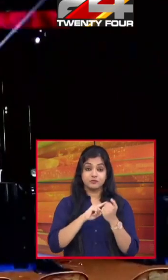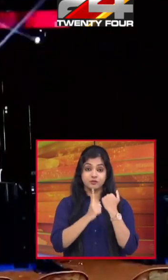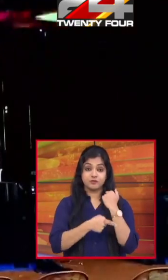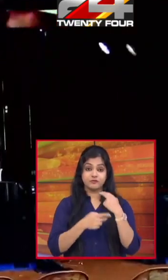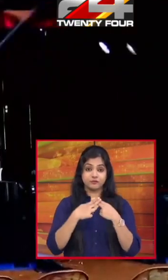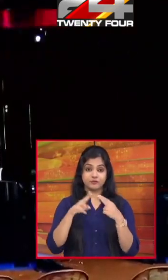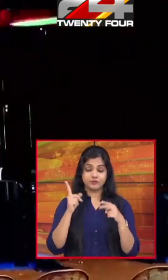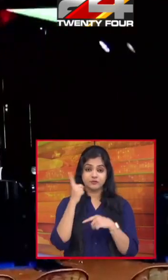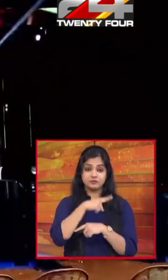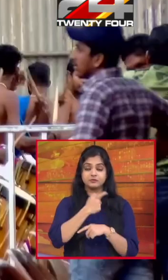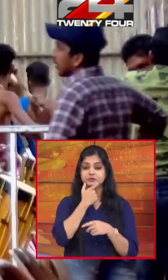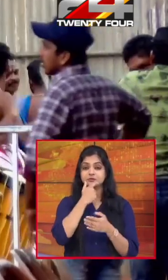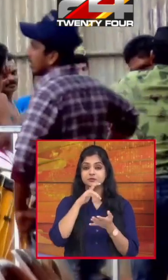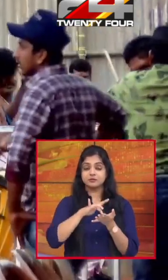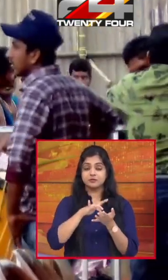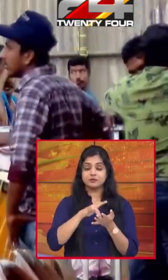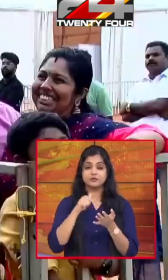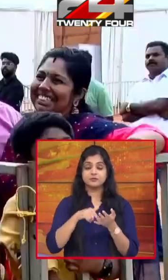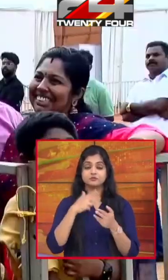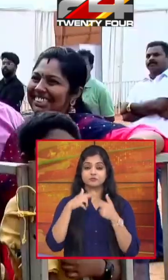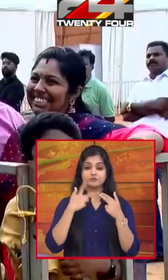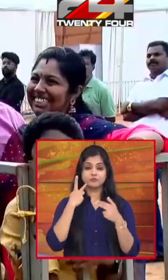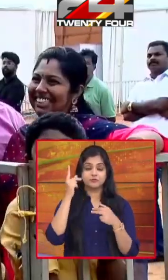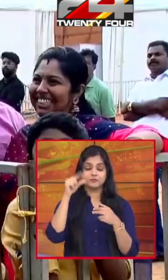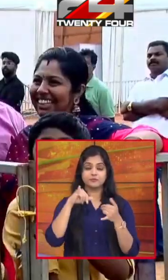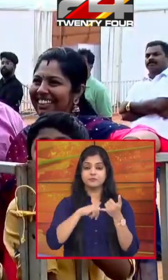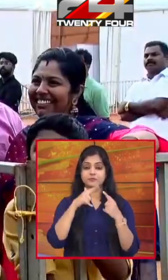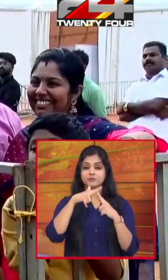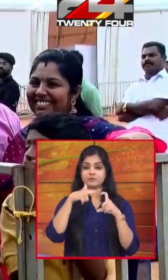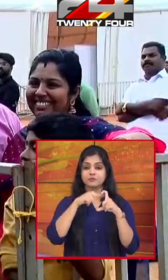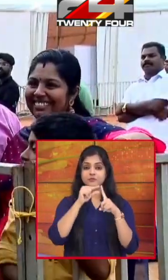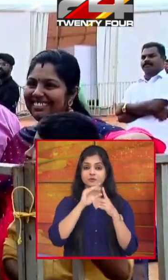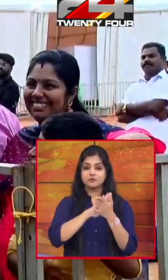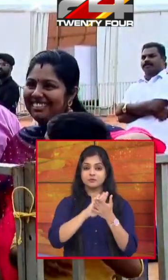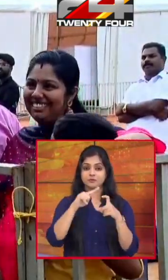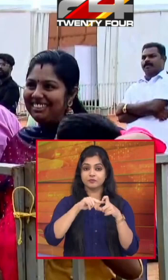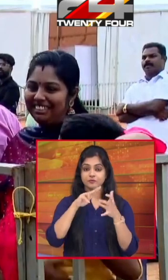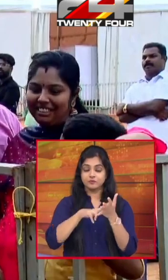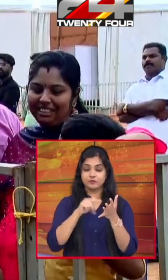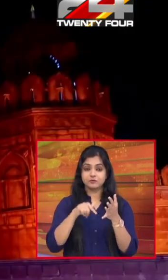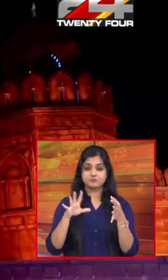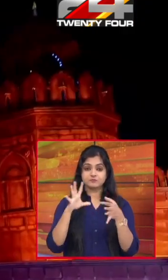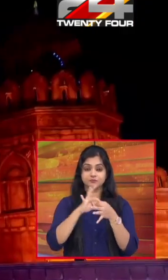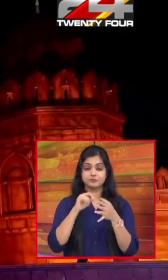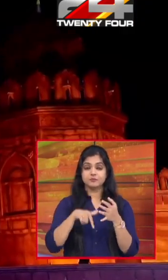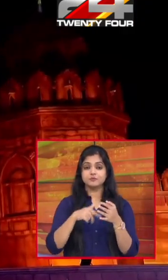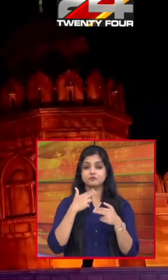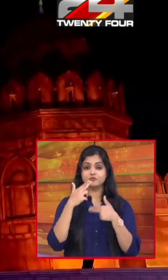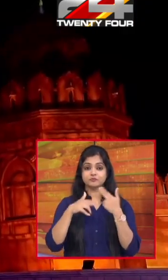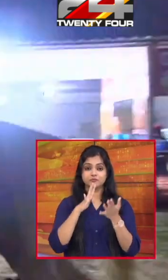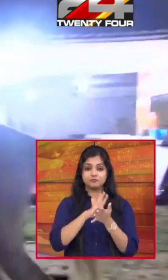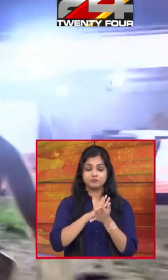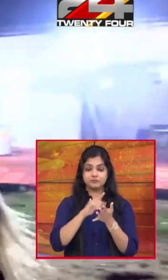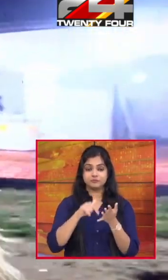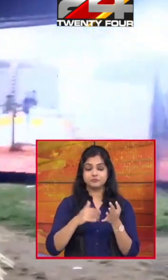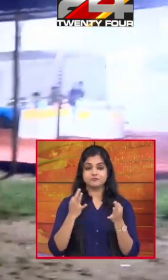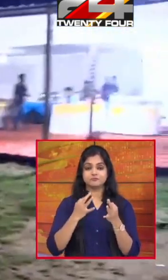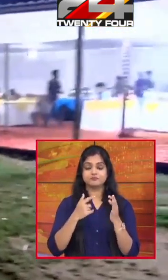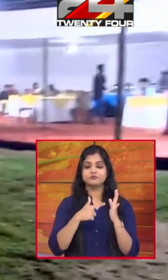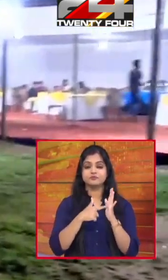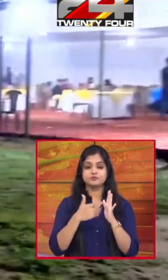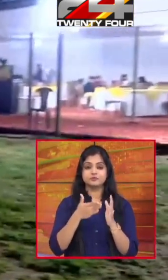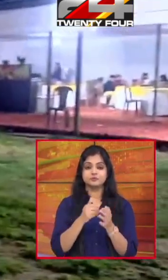ഞായറാഴ്ച ആടിത്തിമിർത്തുല്ലസിക്കാൻ പ്രിയ മ്യൂസിഷ്യൻ സ്റ്റീഫൻ ദേവസിയും ആട്ടം കലാസമിതിയും നയിക്കുന്ന ആഘോഷ സംഗീതരാവും